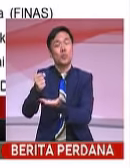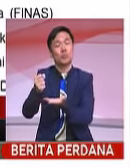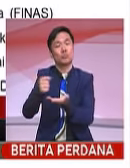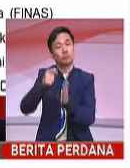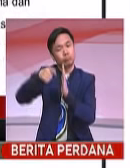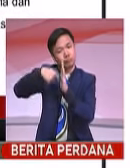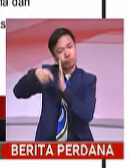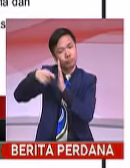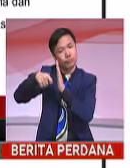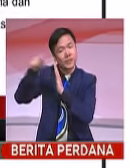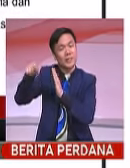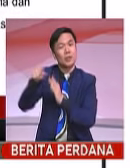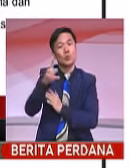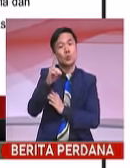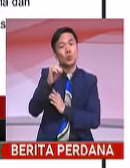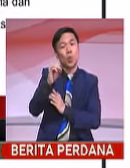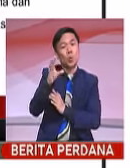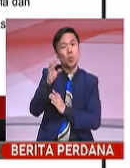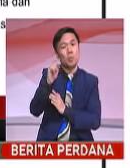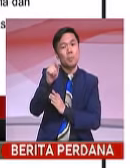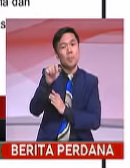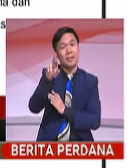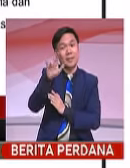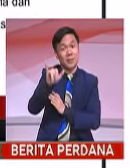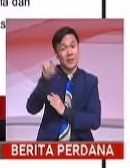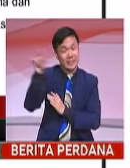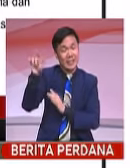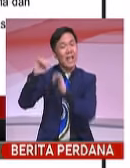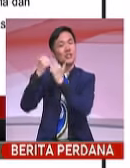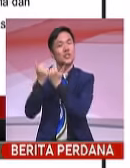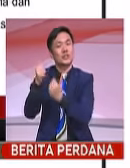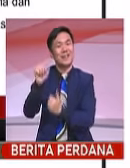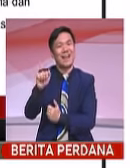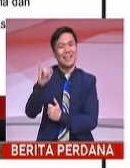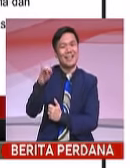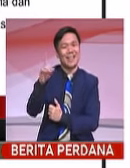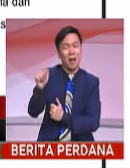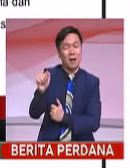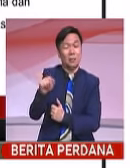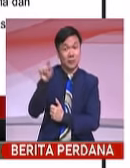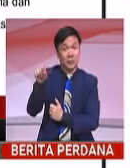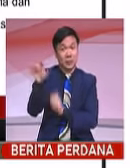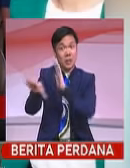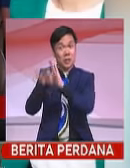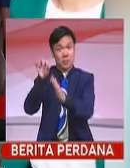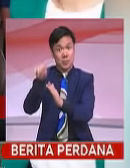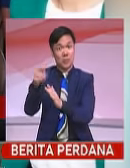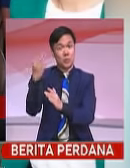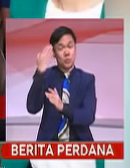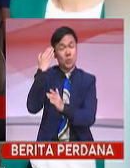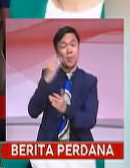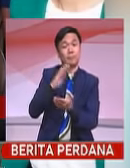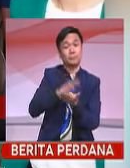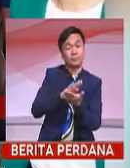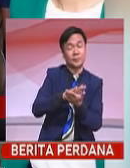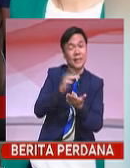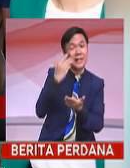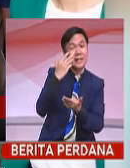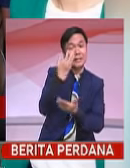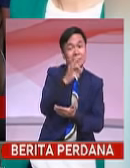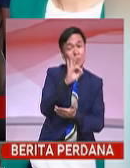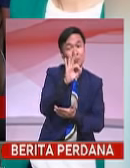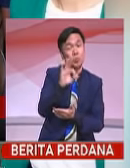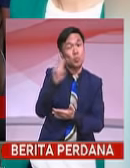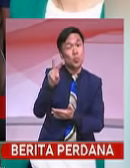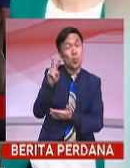di pasaran Amerika Syarikat dan global di AIDA. Beliau turut berjaya tercalon di Anugerah Akademi ke-92